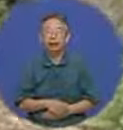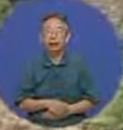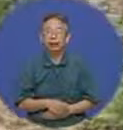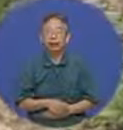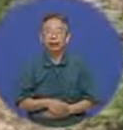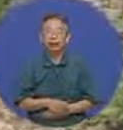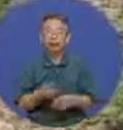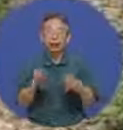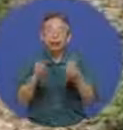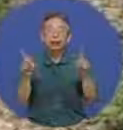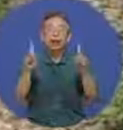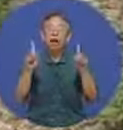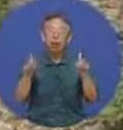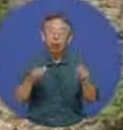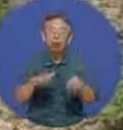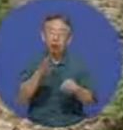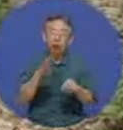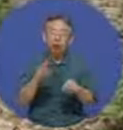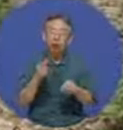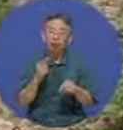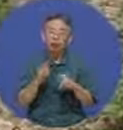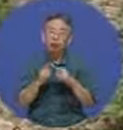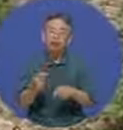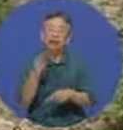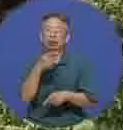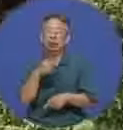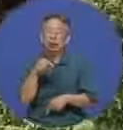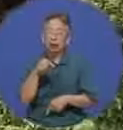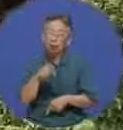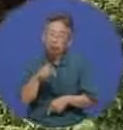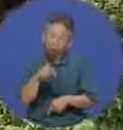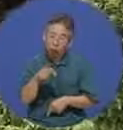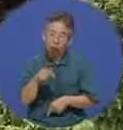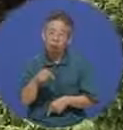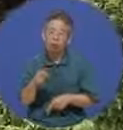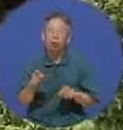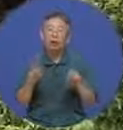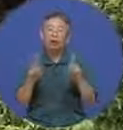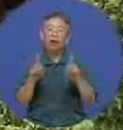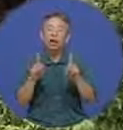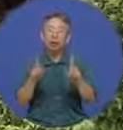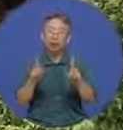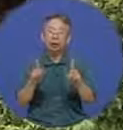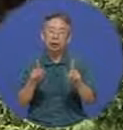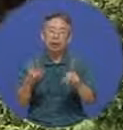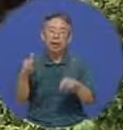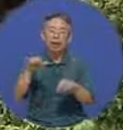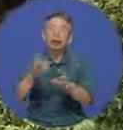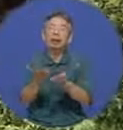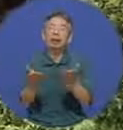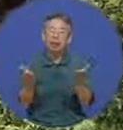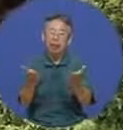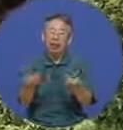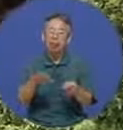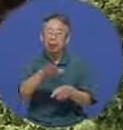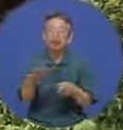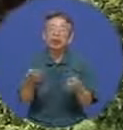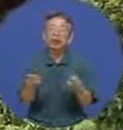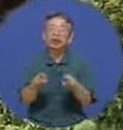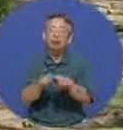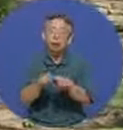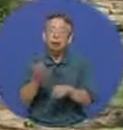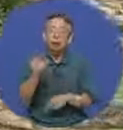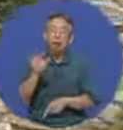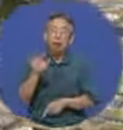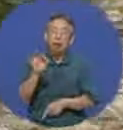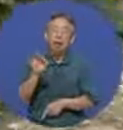大門坂の入り口までやってきました。さあ、こちらの大門坂茶屋さんで皆さんと一緒にめはり寿司を作ります。それで